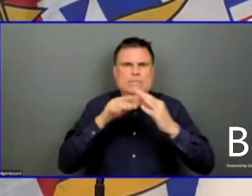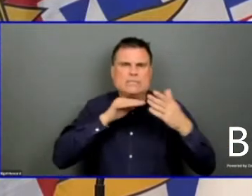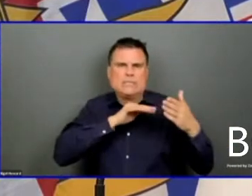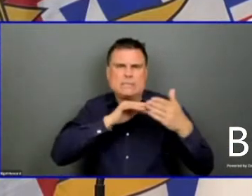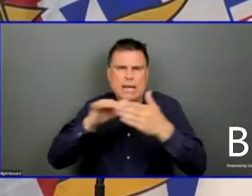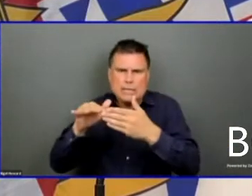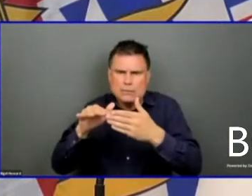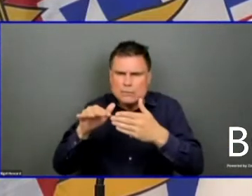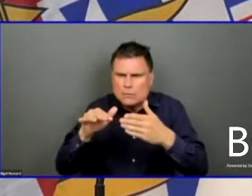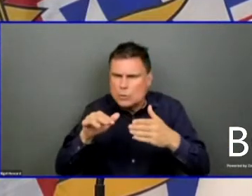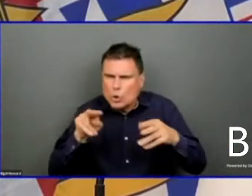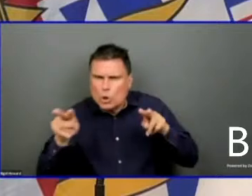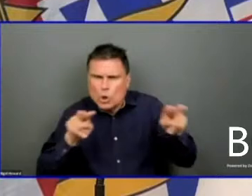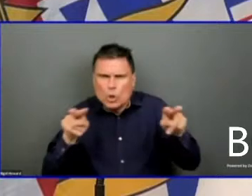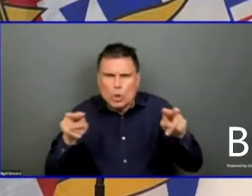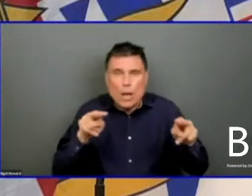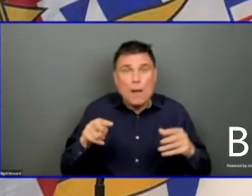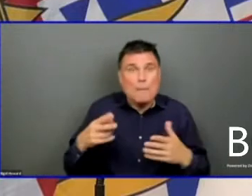12岁。